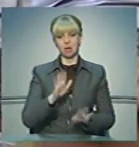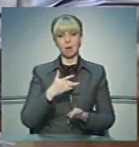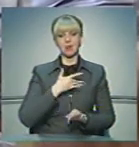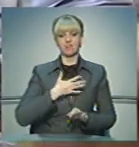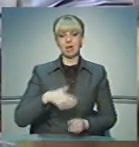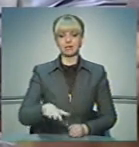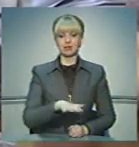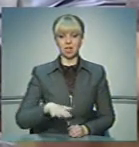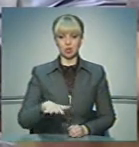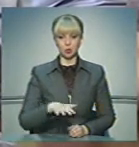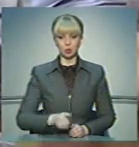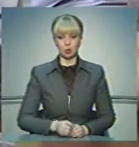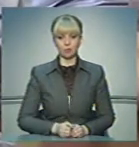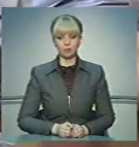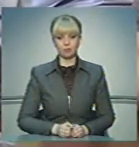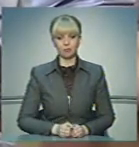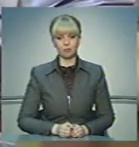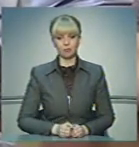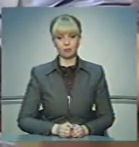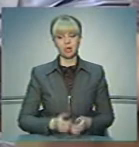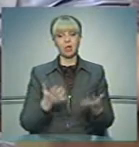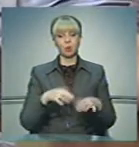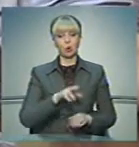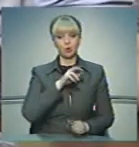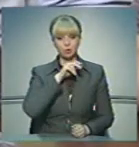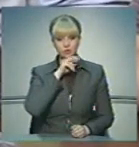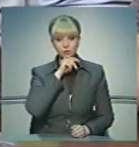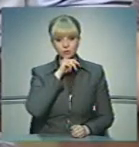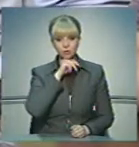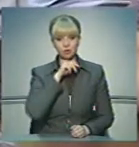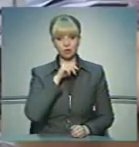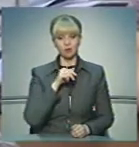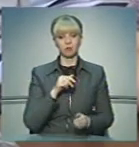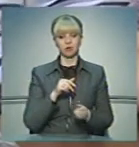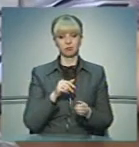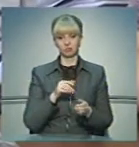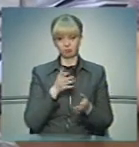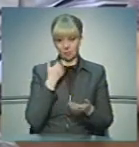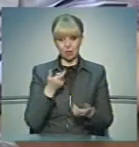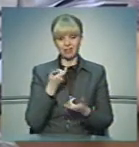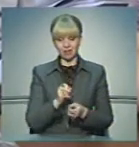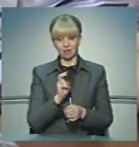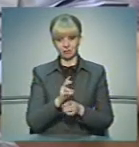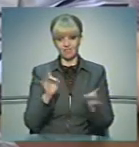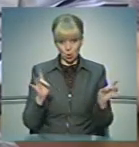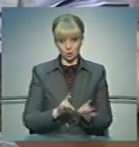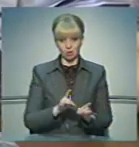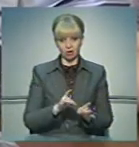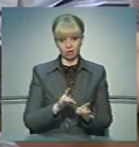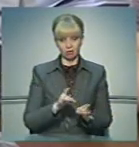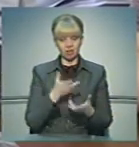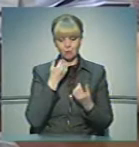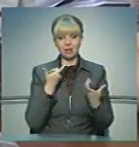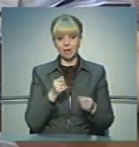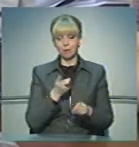Приватні, це просто набор ресторанів на різні смаки. І невже в Чернівцях нема де розташувати ресторани? Скажіть, будь ласка, якщо вже так треба, і більше нема